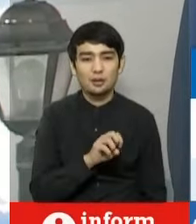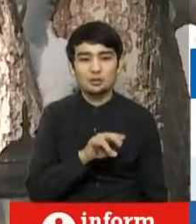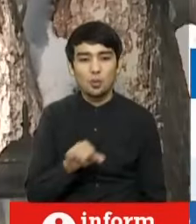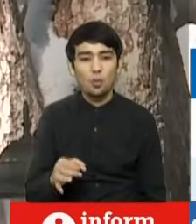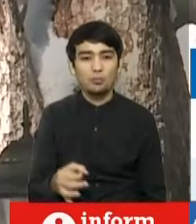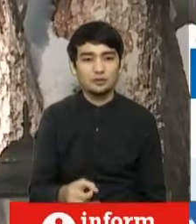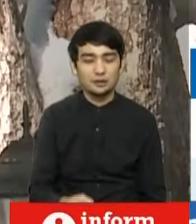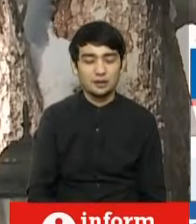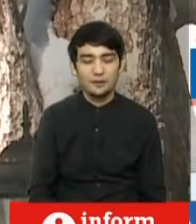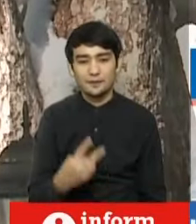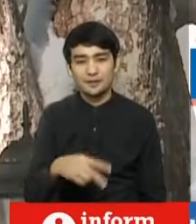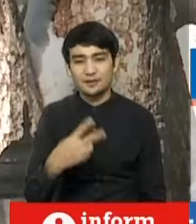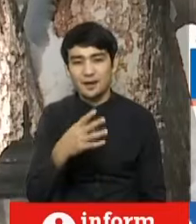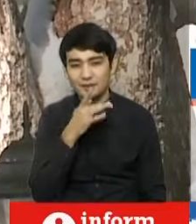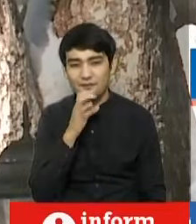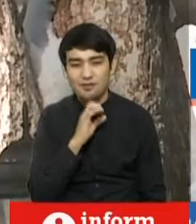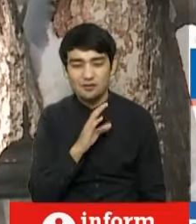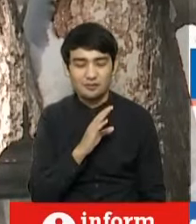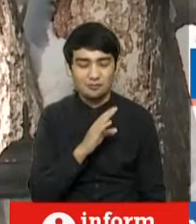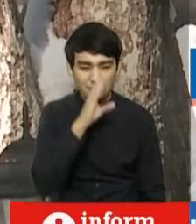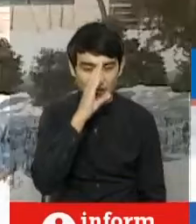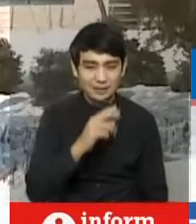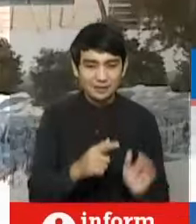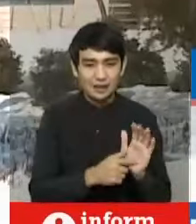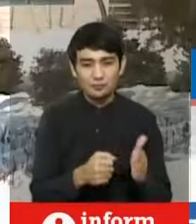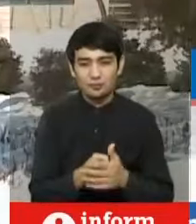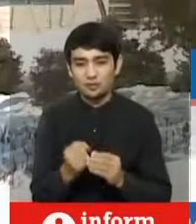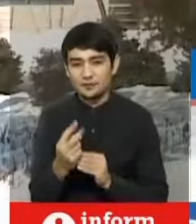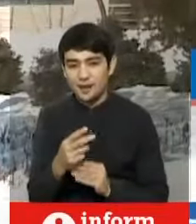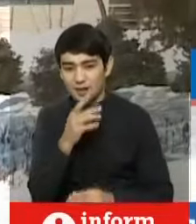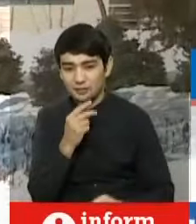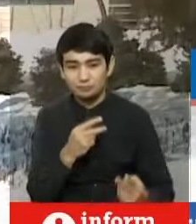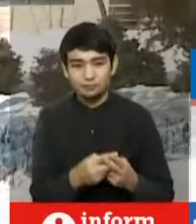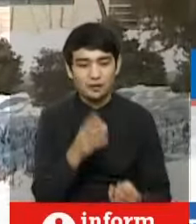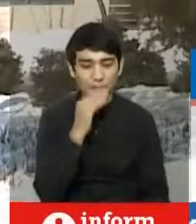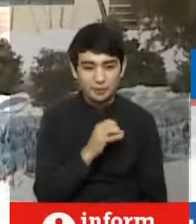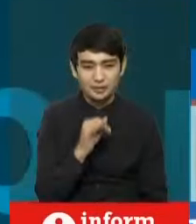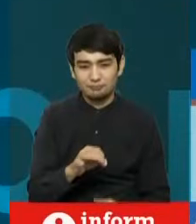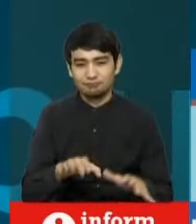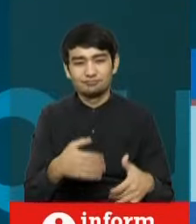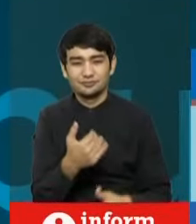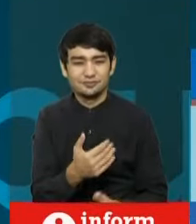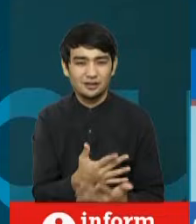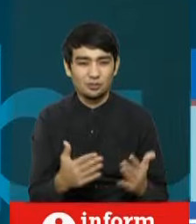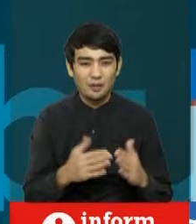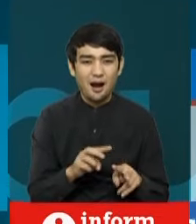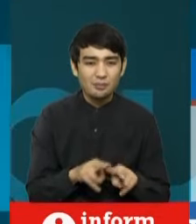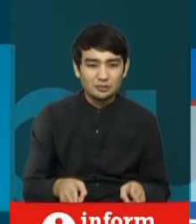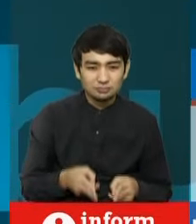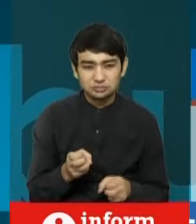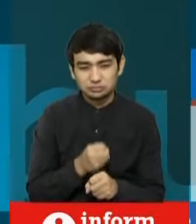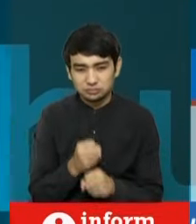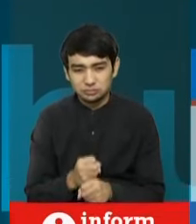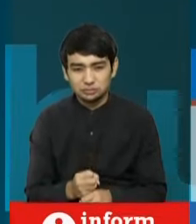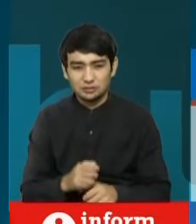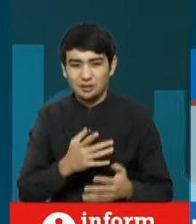области. 22-летнему похитителю грозит от 7 до 12 лет тюрьмы с конфискацией имущества. Подобные преступления из года в год